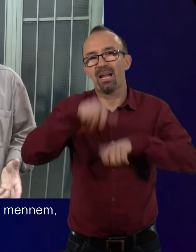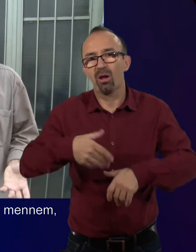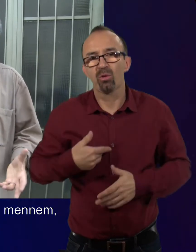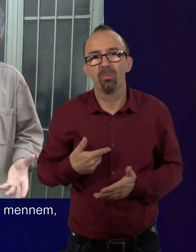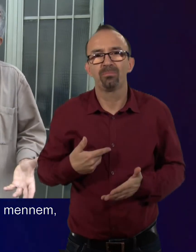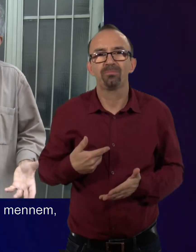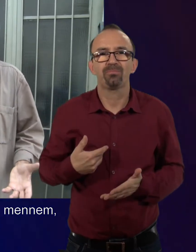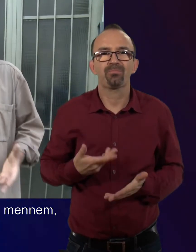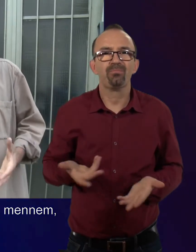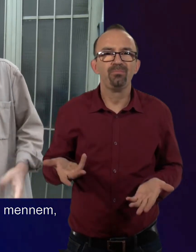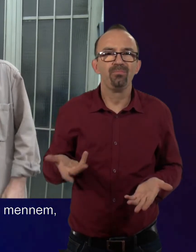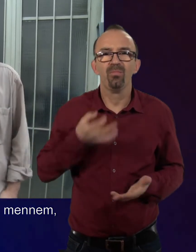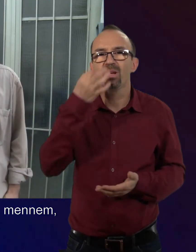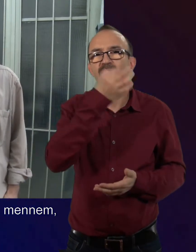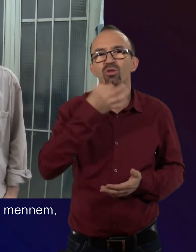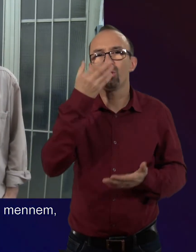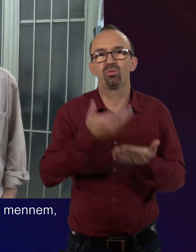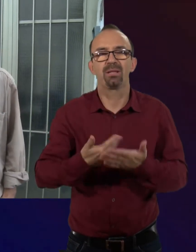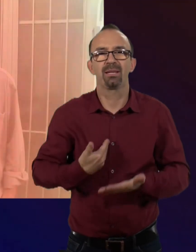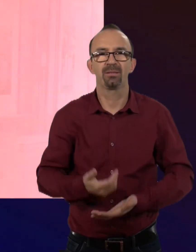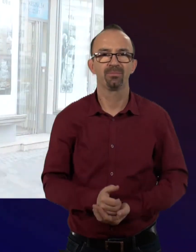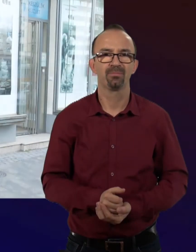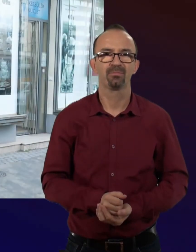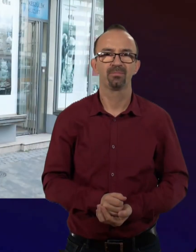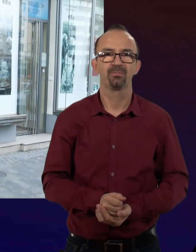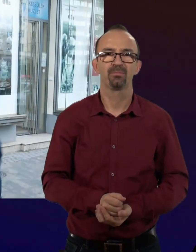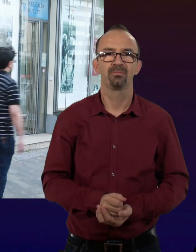innen mennem, akkor szomorkodnék.